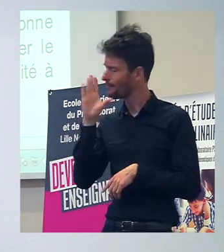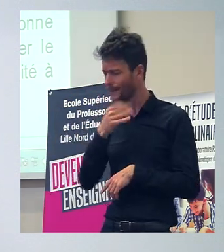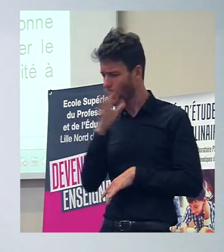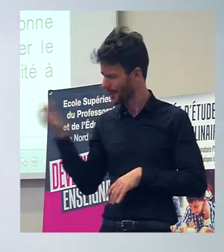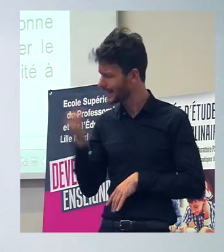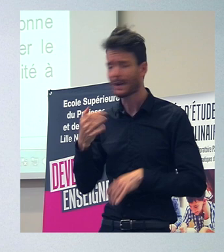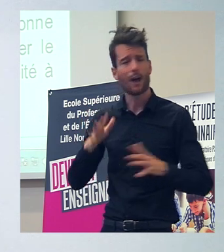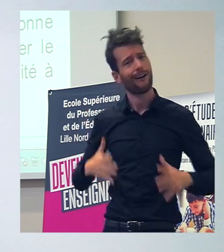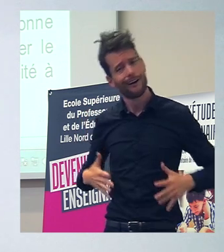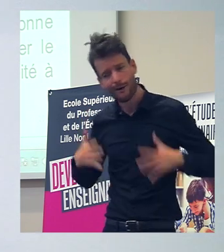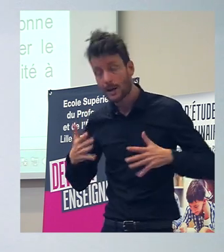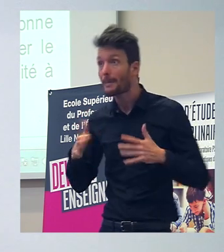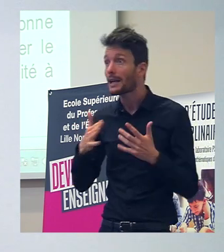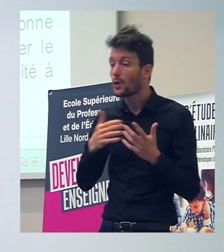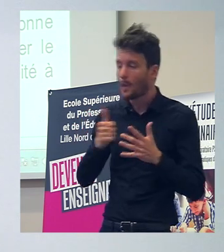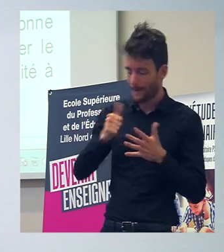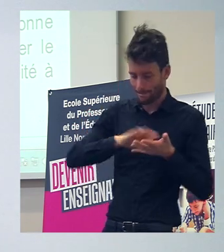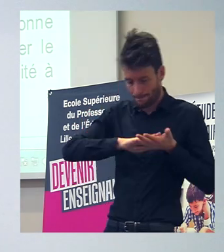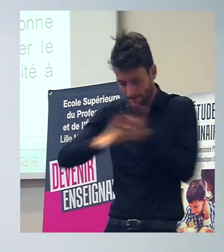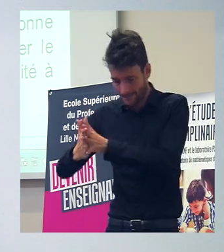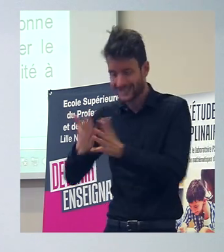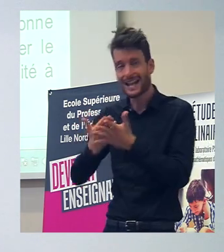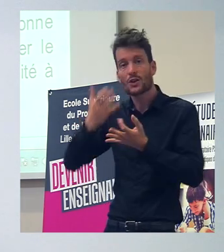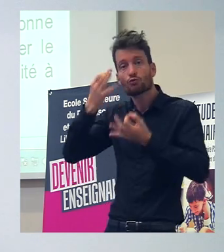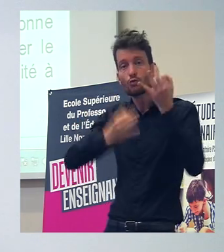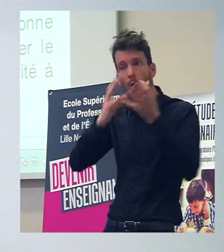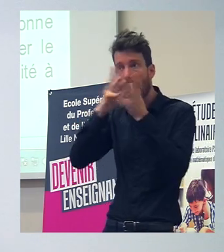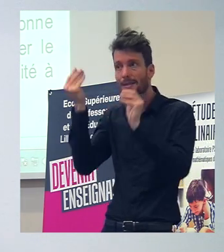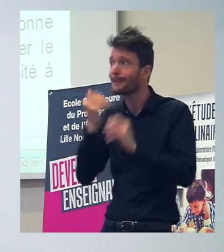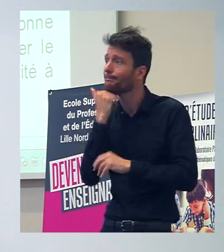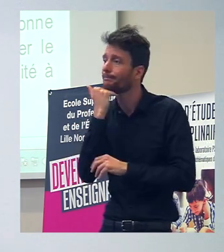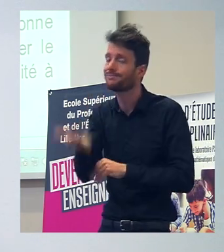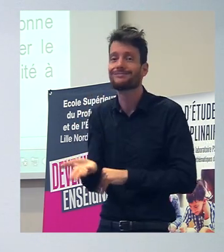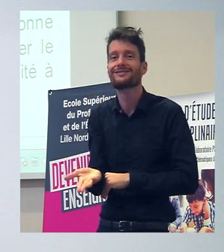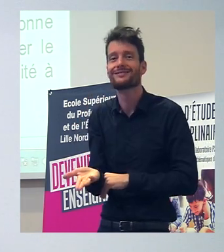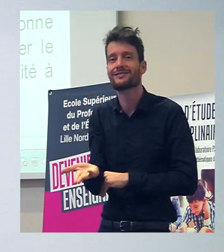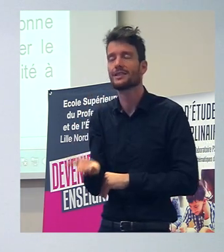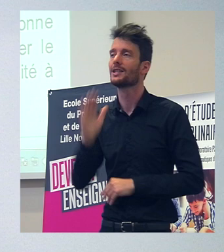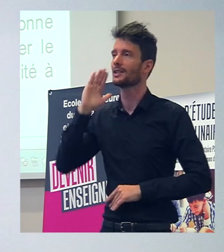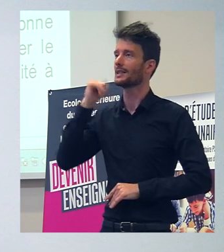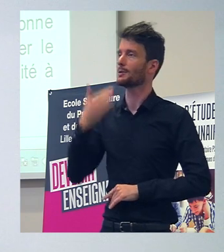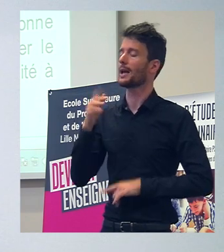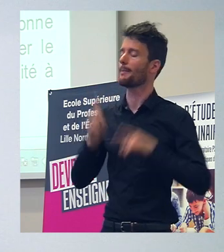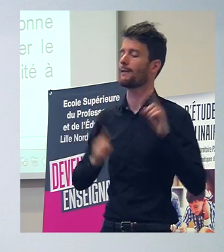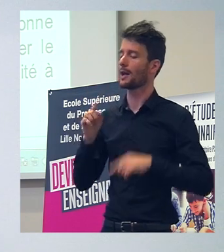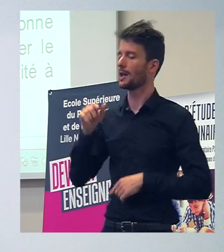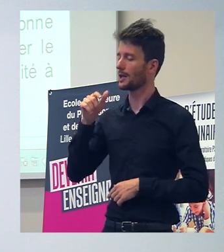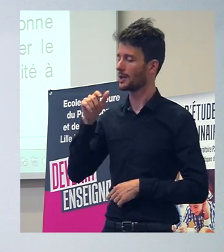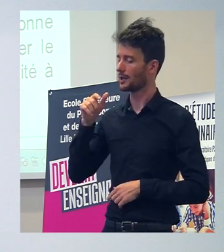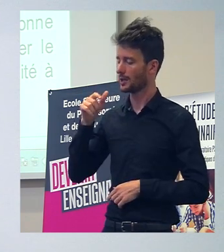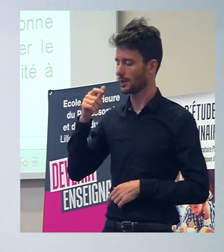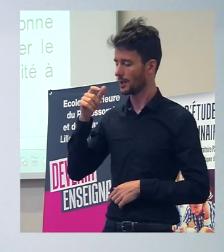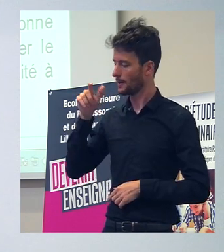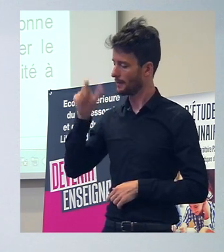de le formuler en termes de jugement et certainement de jugement abstrait. Du coup, certains pourraient croire qu'ils ne sont pas